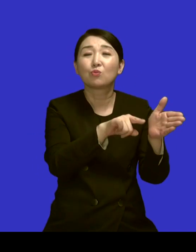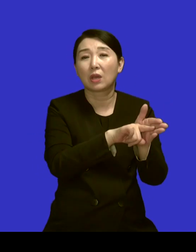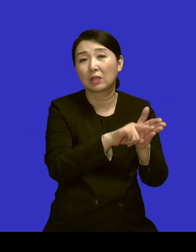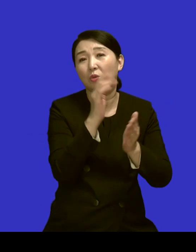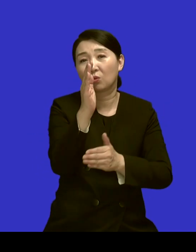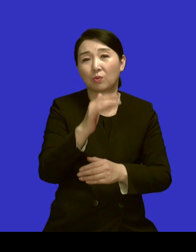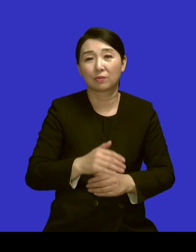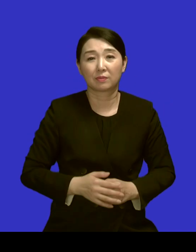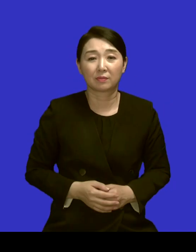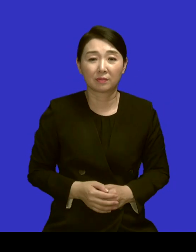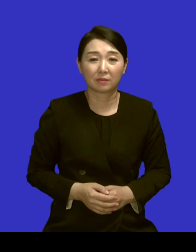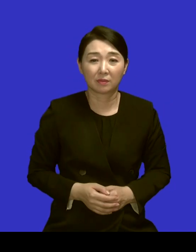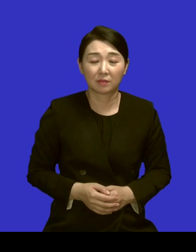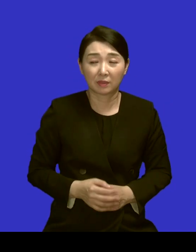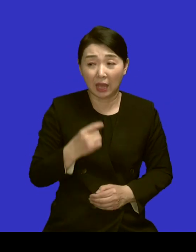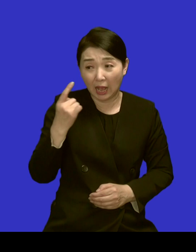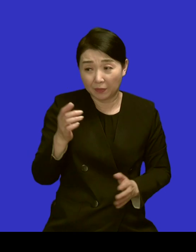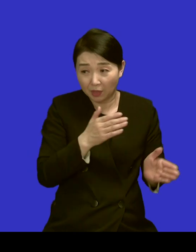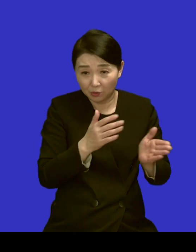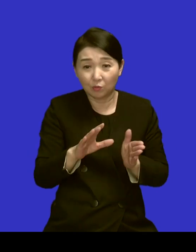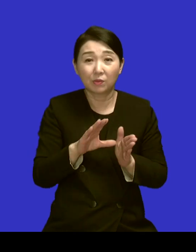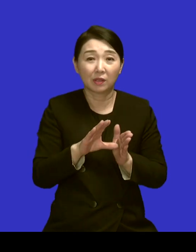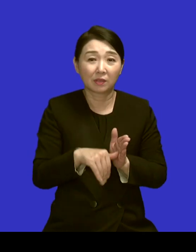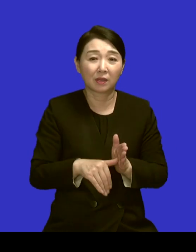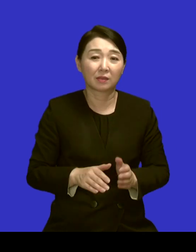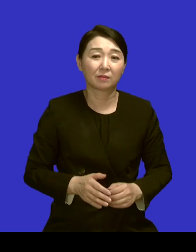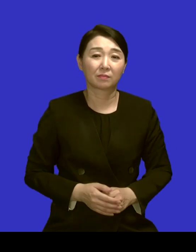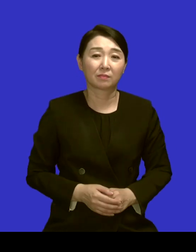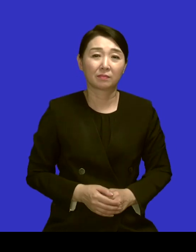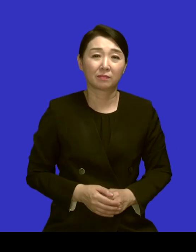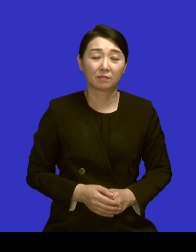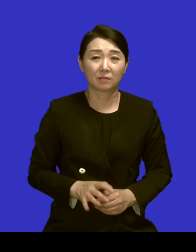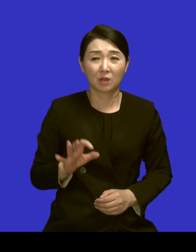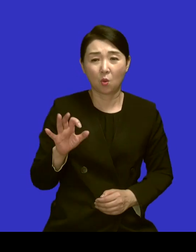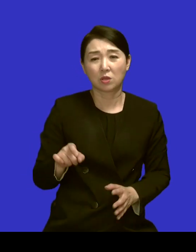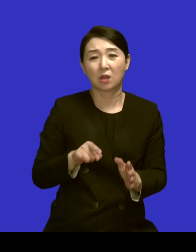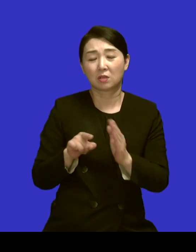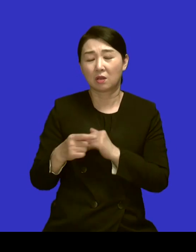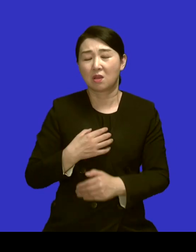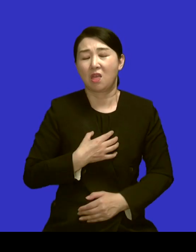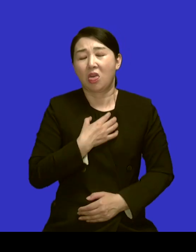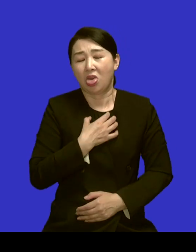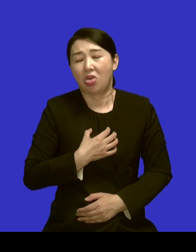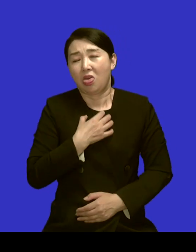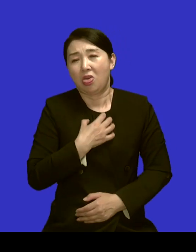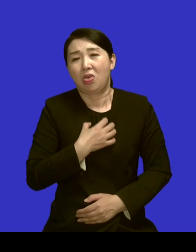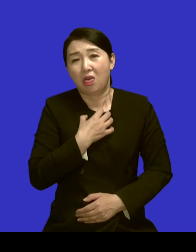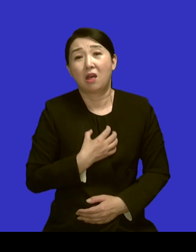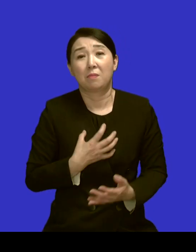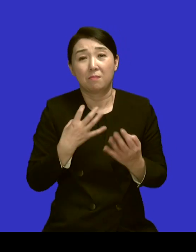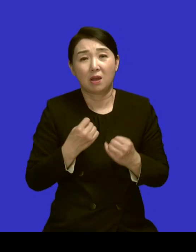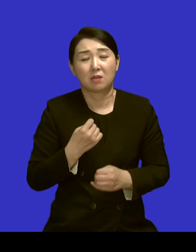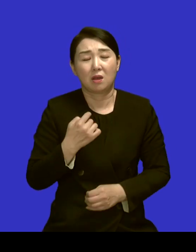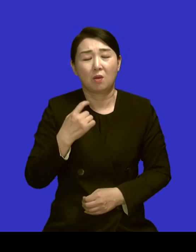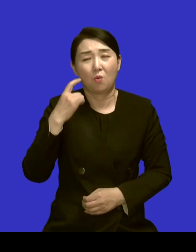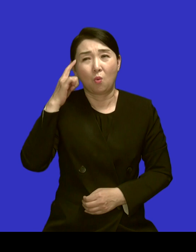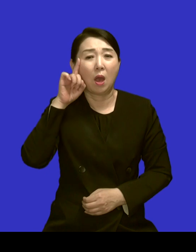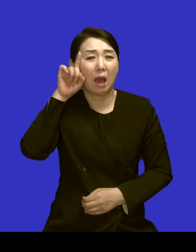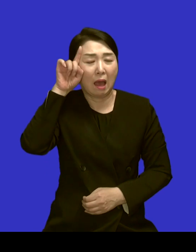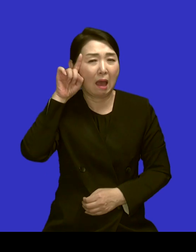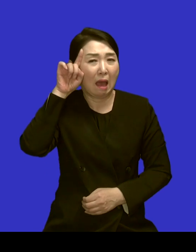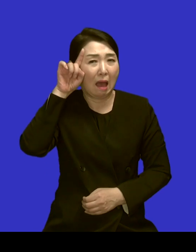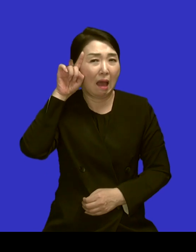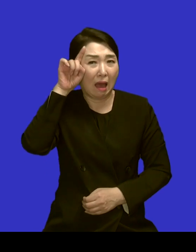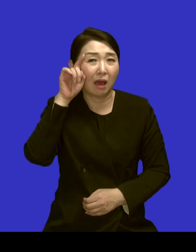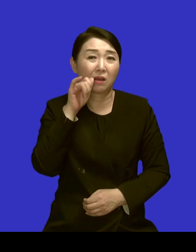저는 그 한 달 준비하는 내내 화장실에 가서 구역질을 진짜 너무 많이 했었어요. 이 안에 그러니까